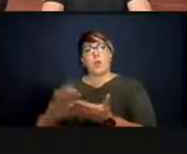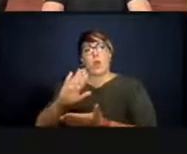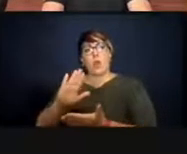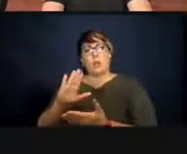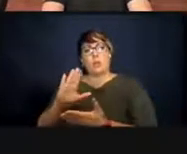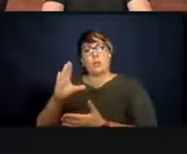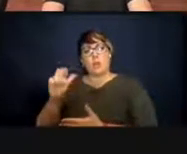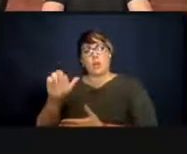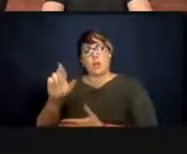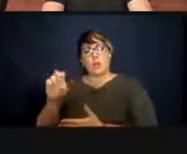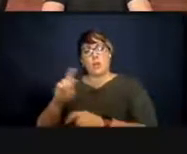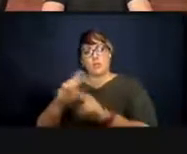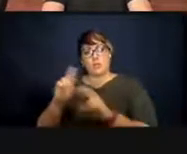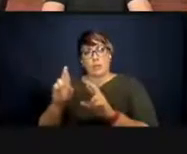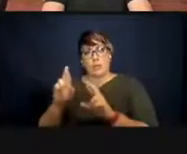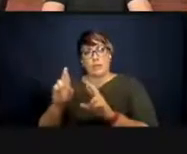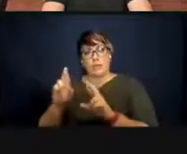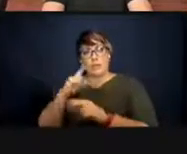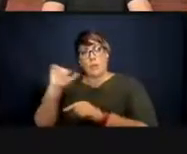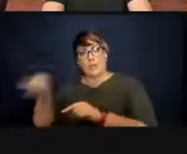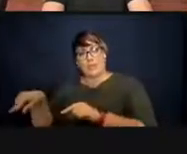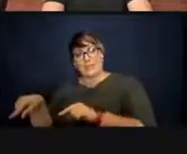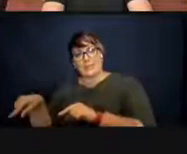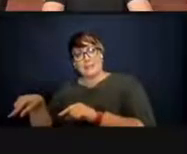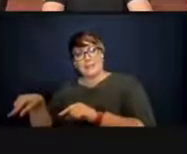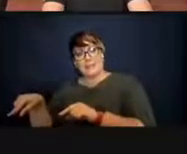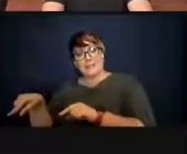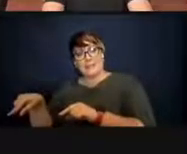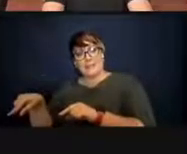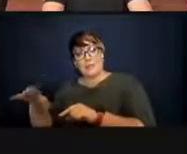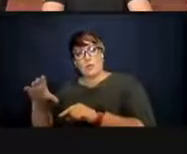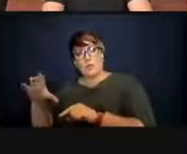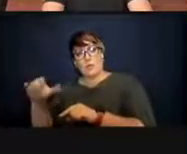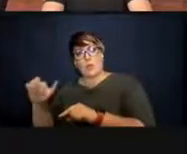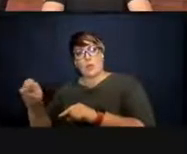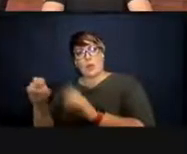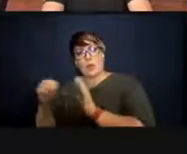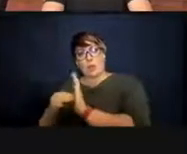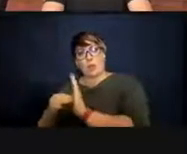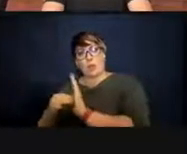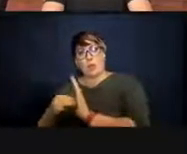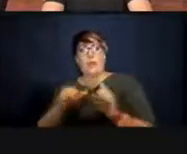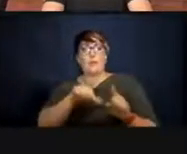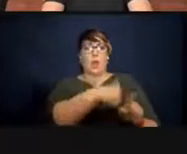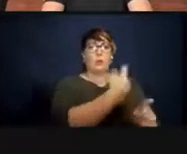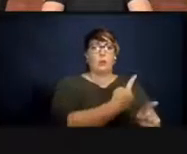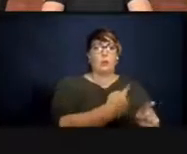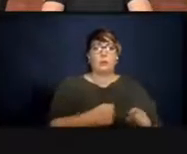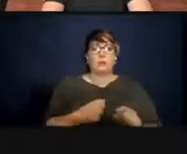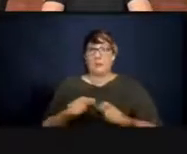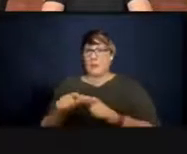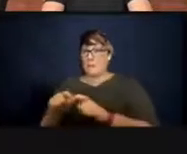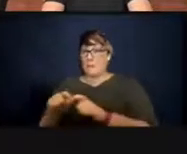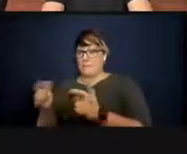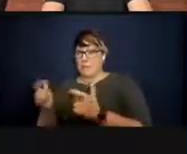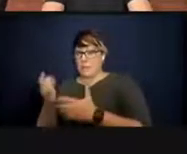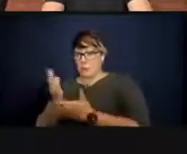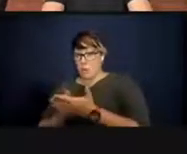Je, kati ya idadi ya wanafunzi ambao wameweza kufuzu na kuingia katika vyuo